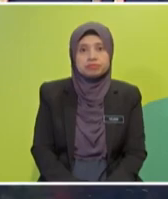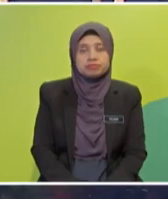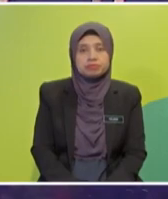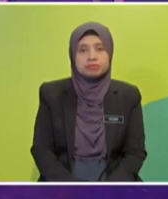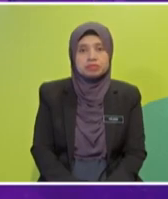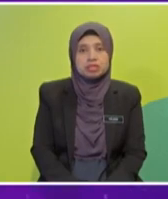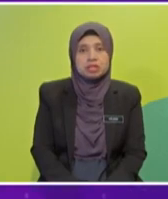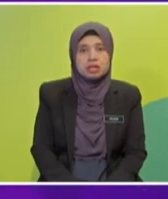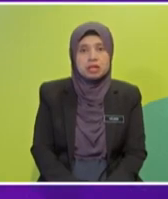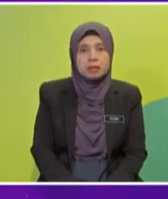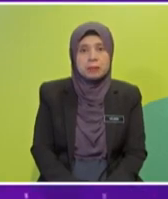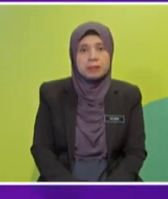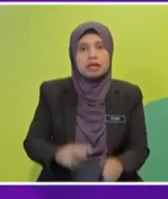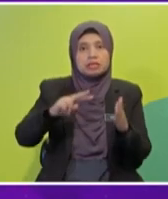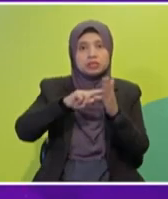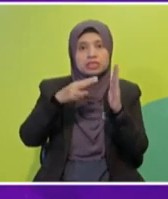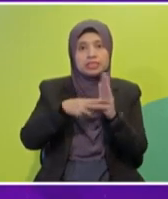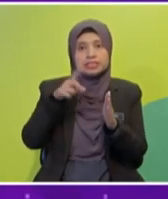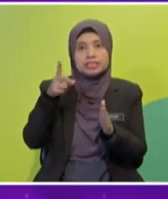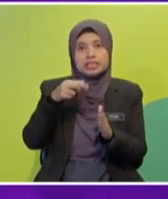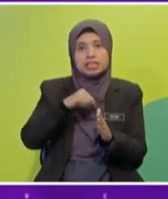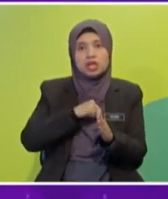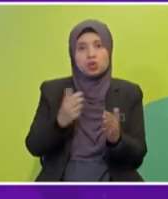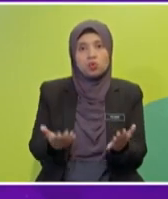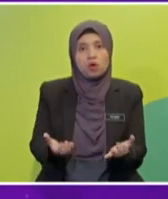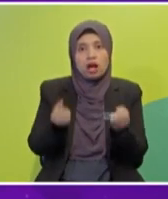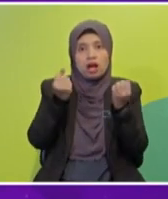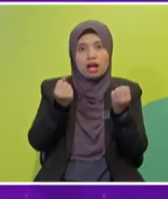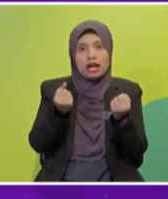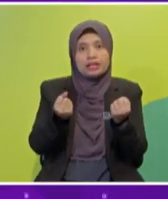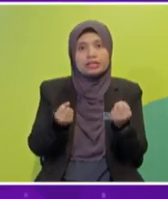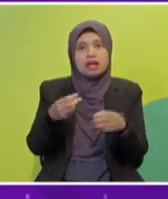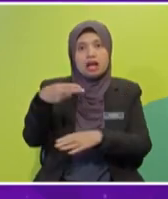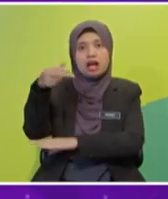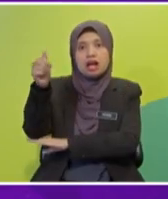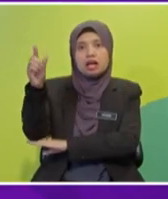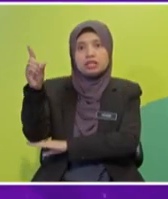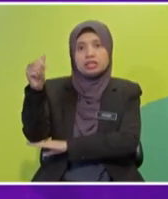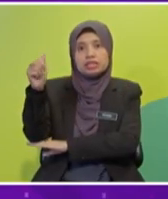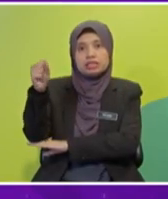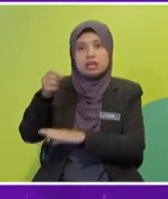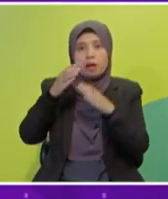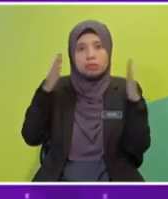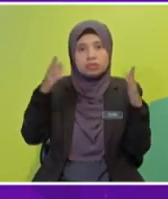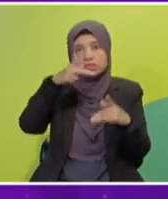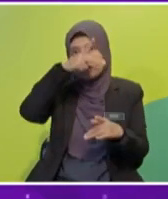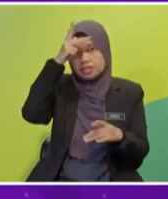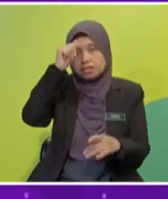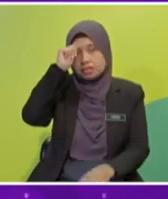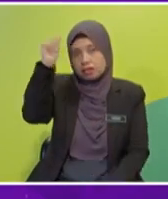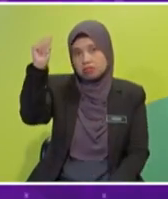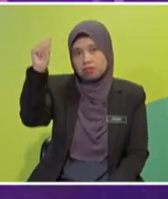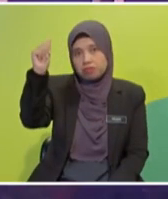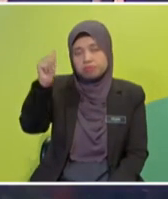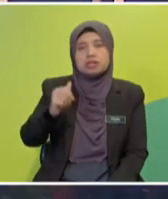ta'ala. Okey, maksudnya sahaja aku mengangkat hadas besar kerana Allah Ta'ala. Okey, yang